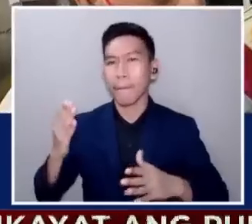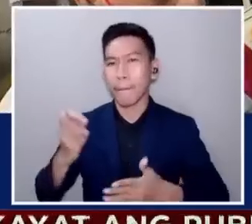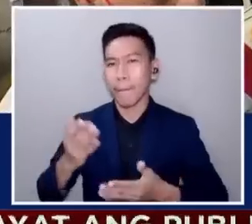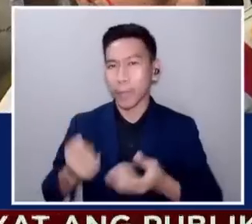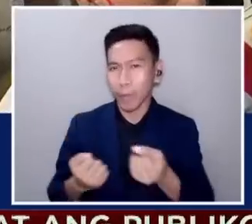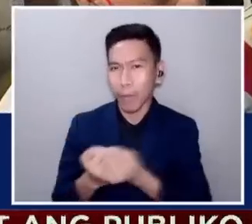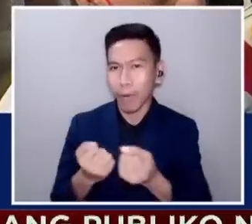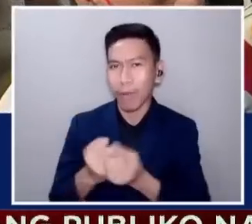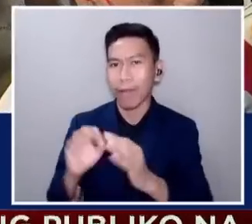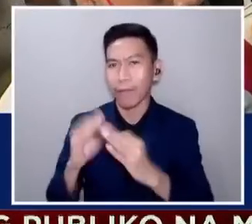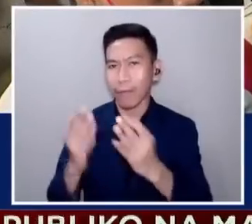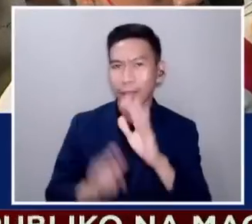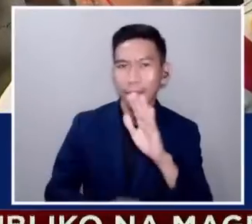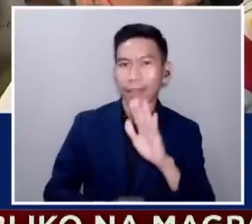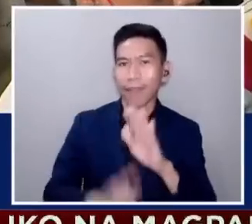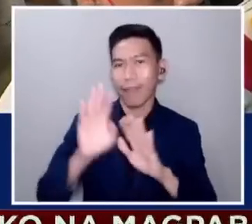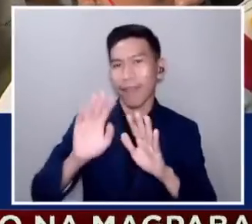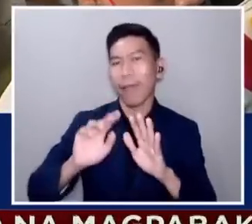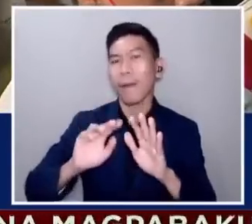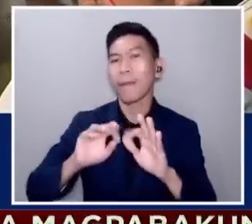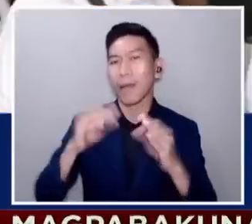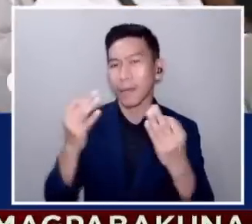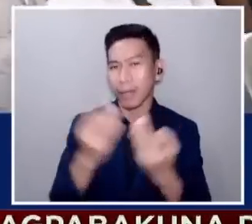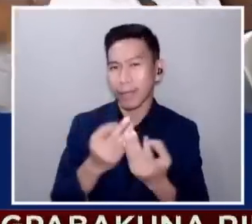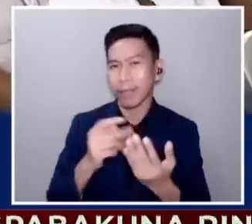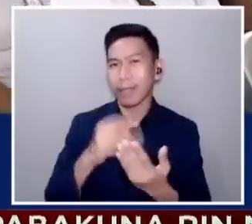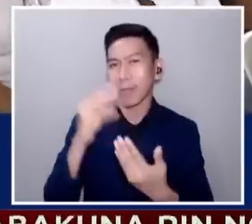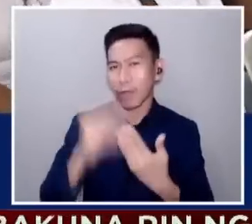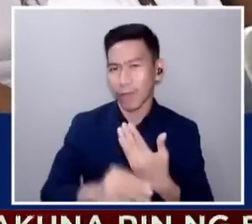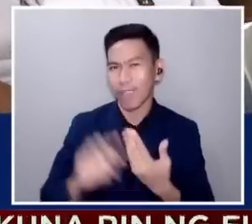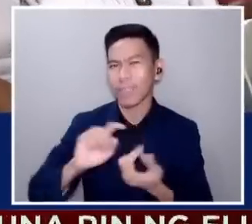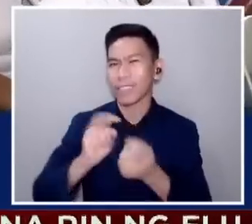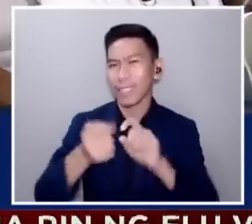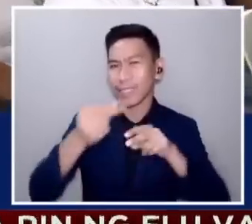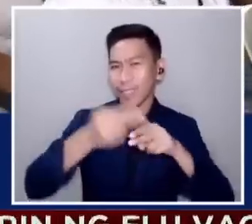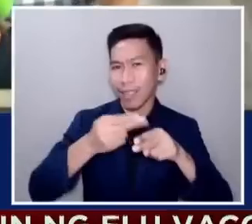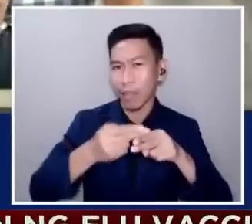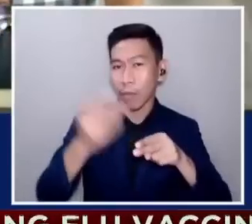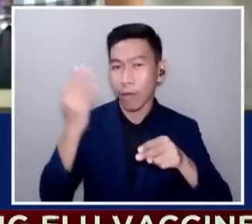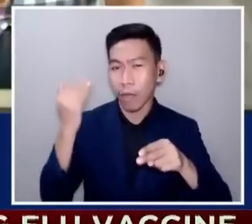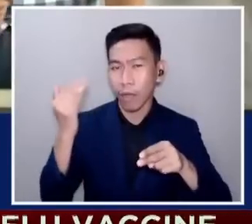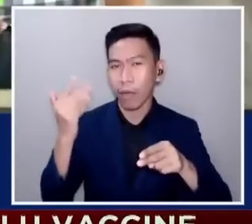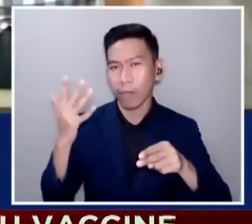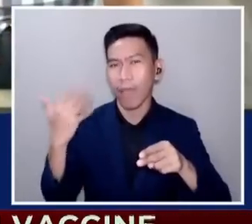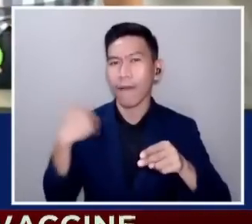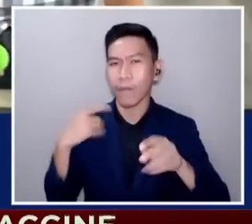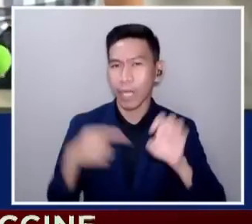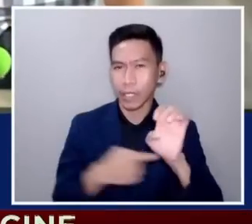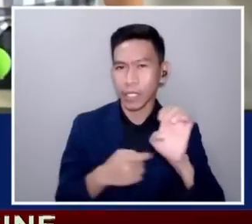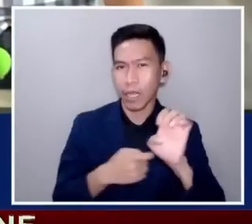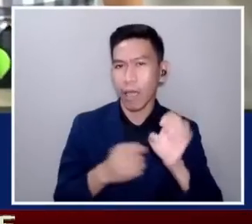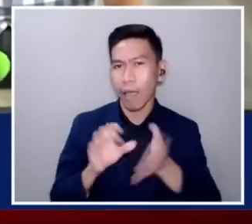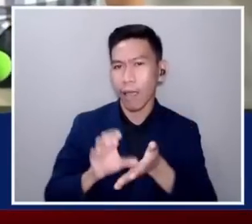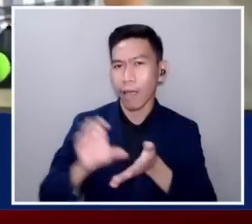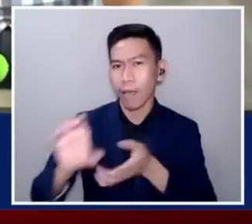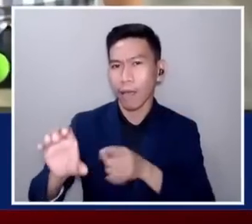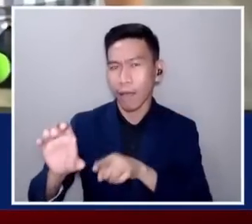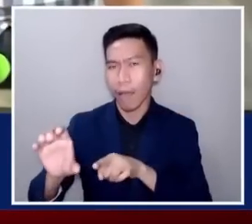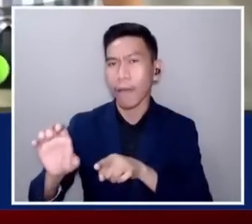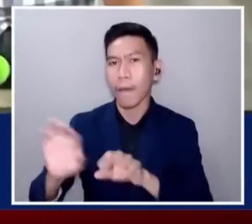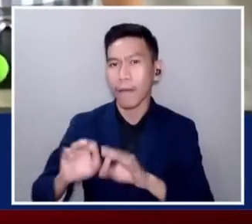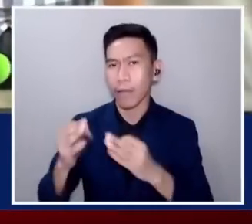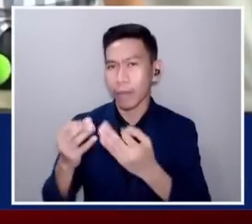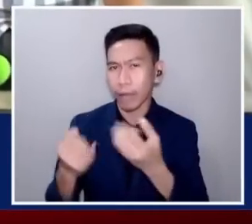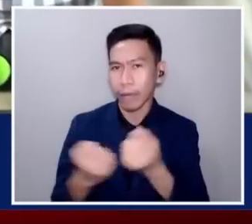Dadagdagan natin, nasa ganon, merong extra para makaahon yung pamilya mula sa pantawid lamang,